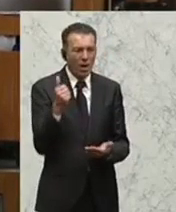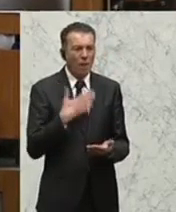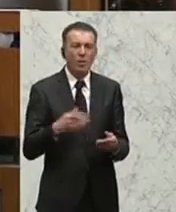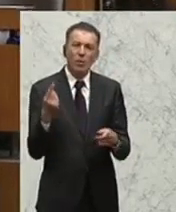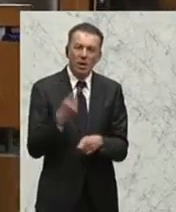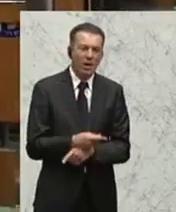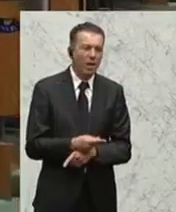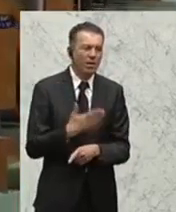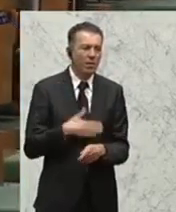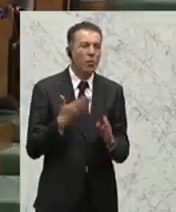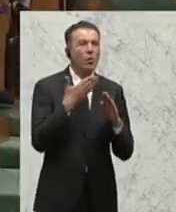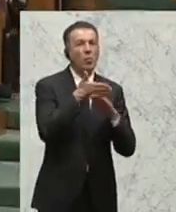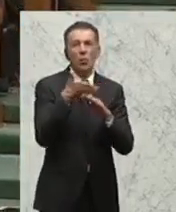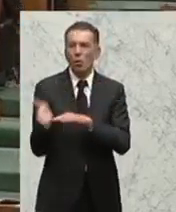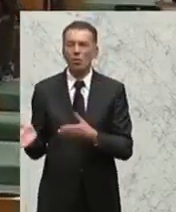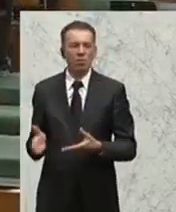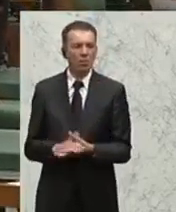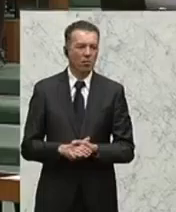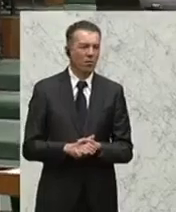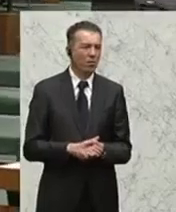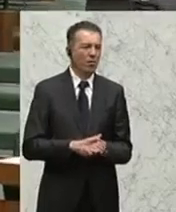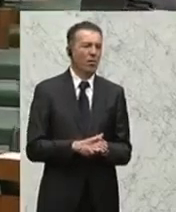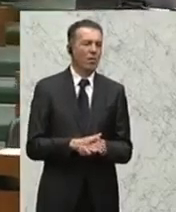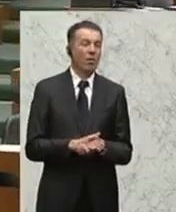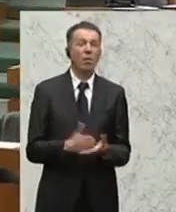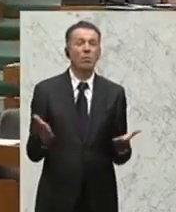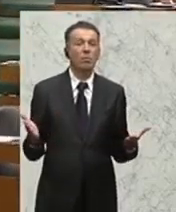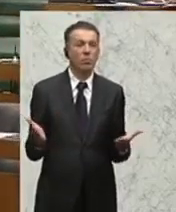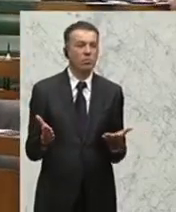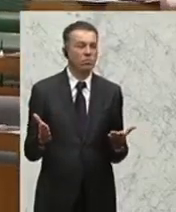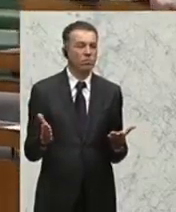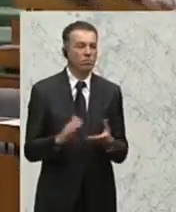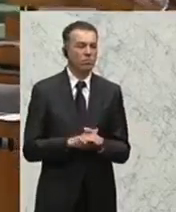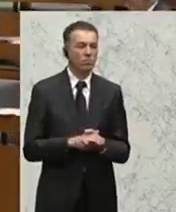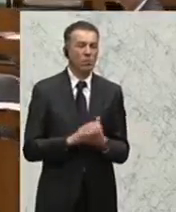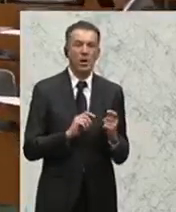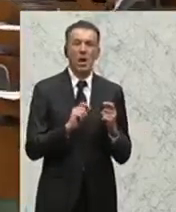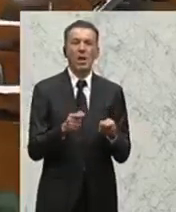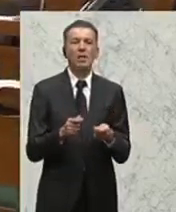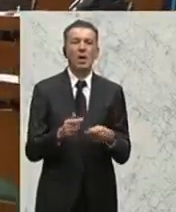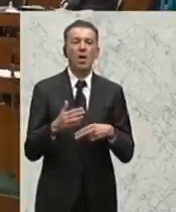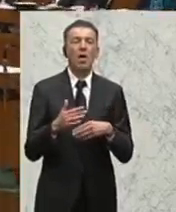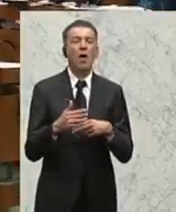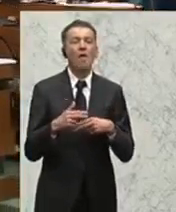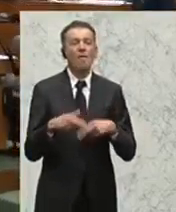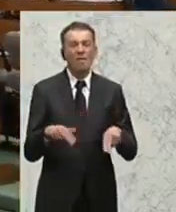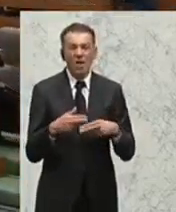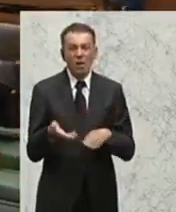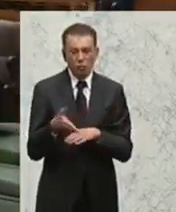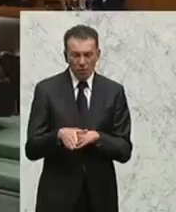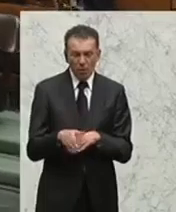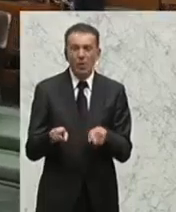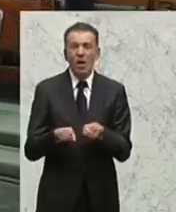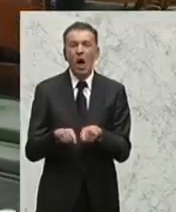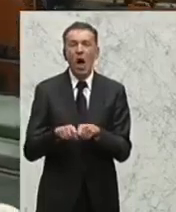möchte Adressen, ich möchte diese besuchen. Und wenn der Antrag bescheiden heißt, stirbt der Wirt, stirbt das Dorf,